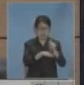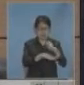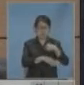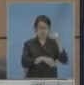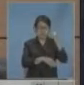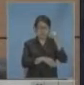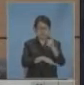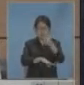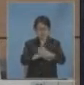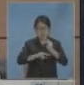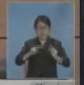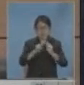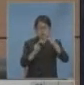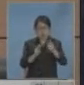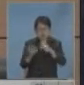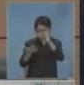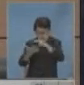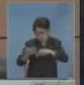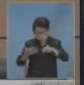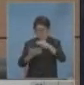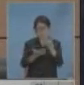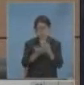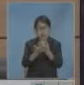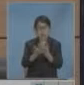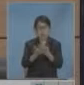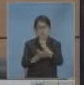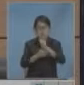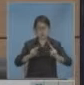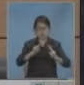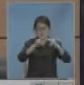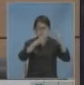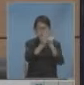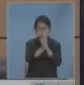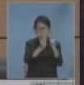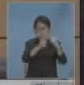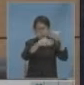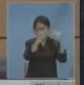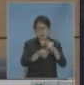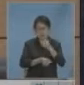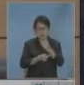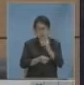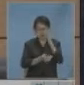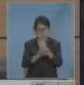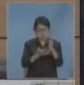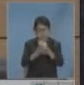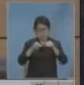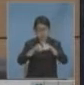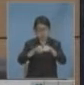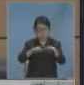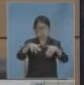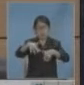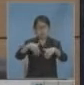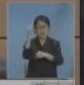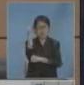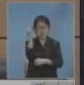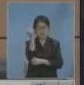นตรีก็ควรที่จะดูแลงบประมาณดังกล่าวนี้ในกระทรวงนี้เพื่อที่จะกระจายลงไปสู่พี่น้องคนจนอย่างทั่วถึงโดยเฉพาะ